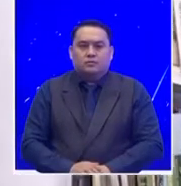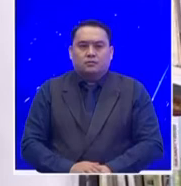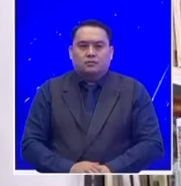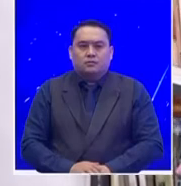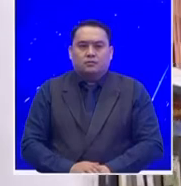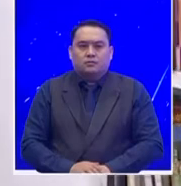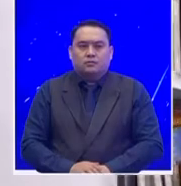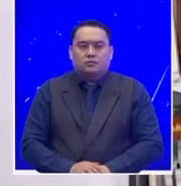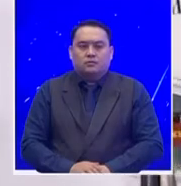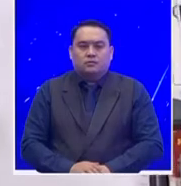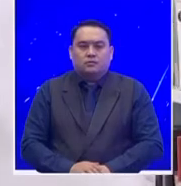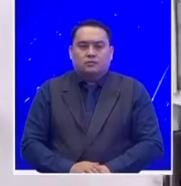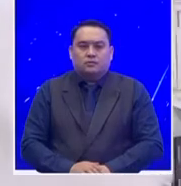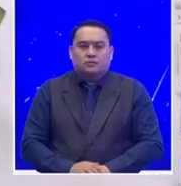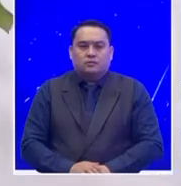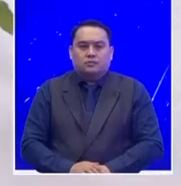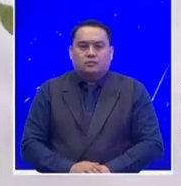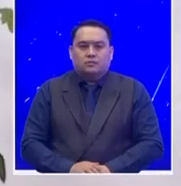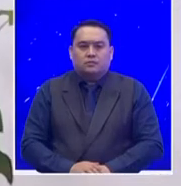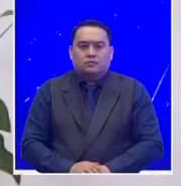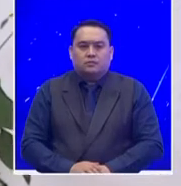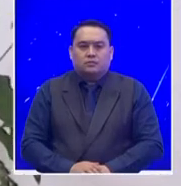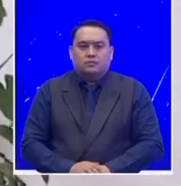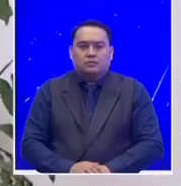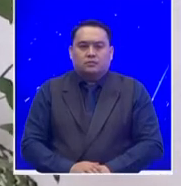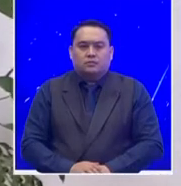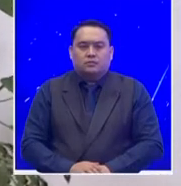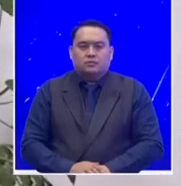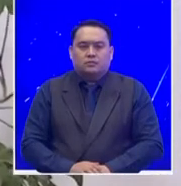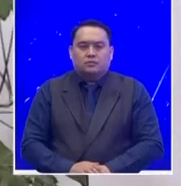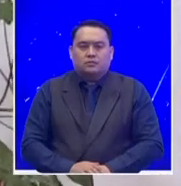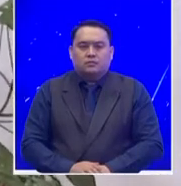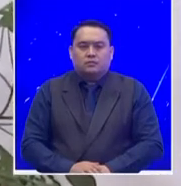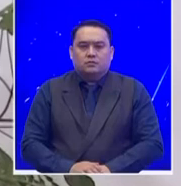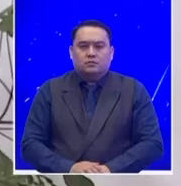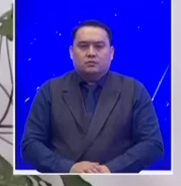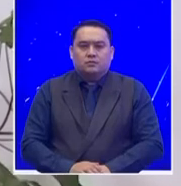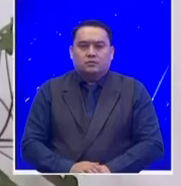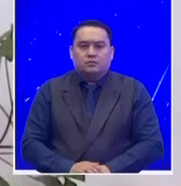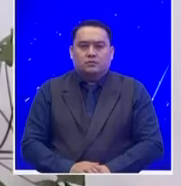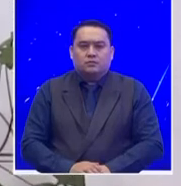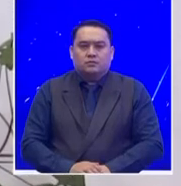Шырыл дауық шегіртке ыршып жүріп ән салған. Көгалды қуып көл айттап, қызықпен жүріп